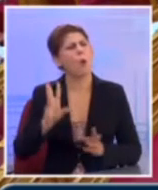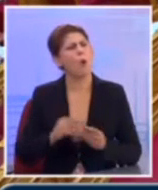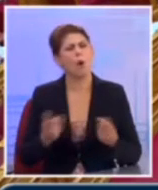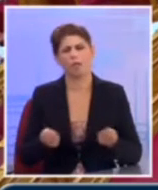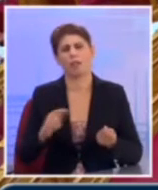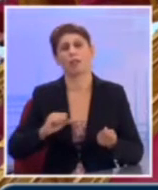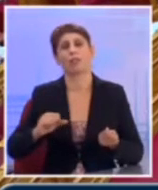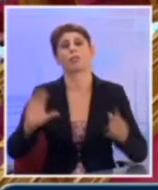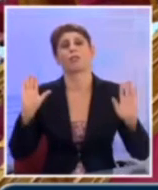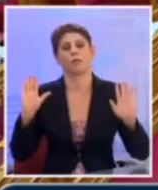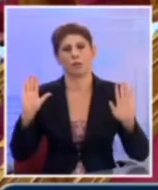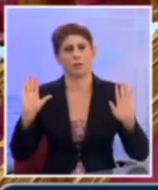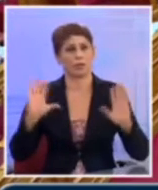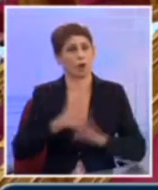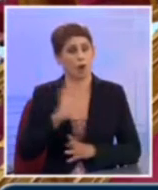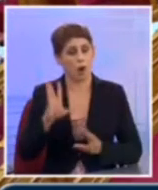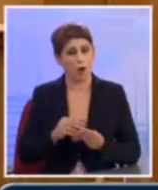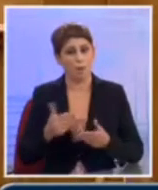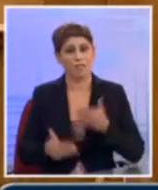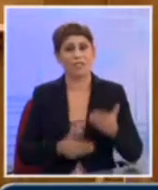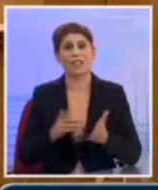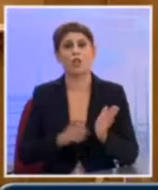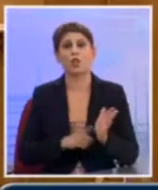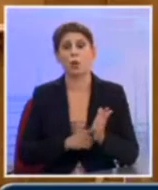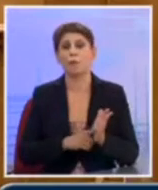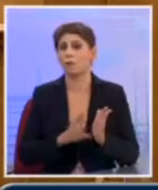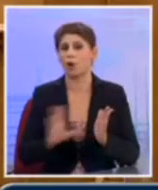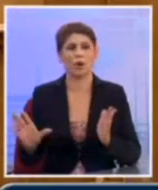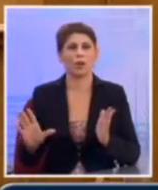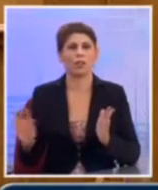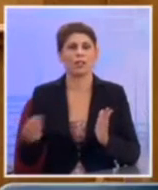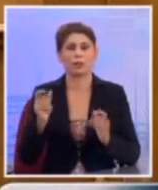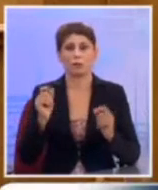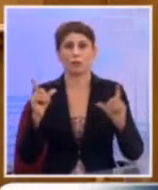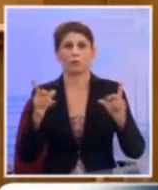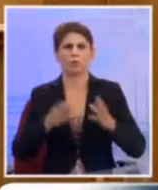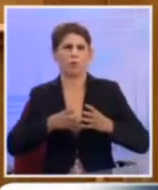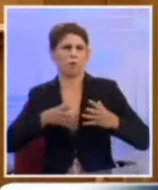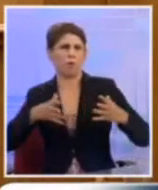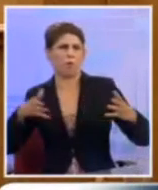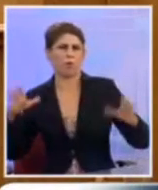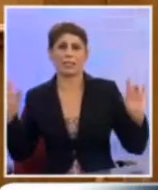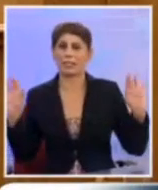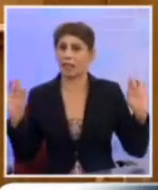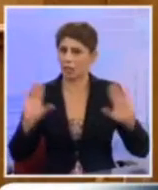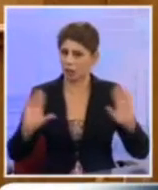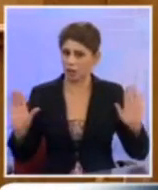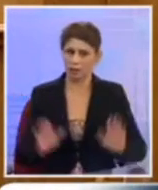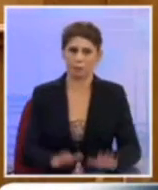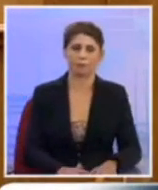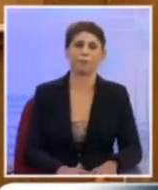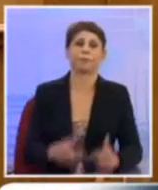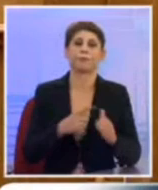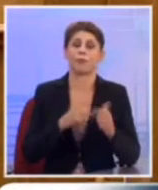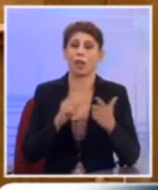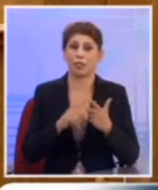φοβόμαστε. Όλα θα γίνουν με τη διαδικασία την νόμιμη, χωρίς να δημιουργούμε εντυπώσεις και φούσκες σε κανέναν. Δεύτερον